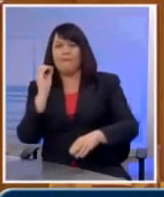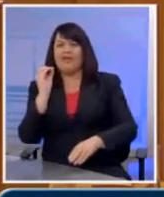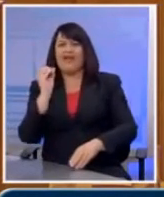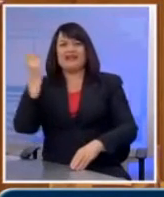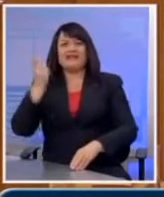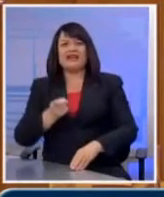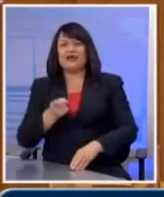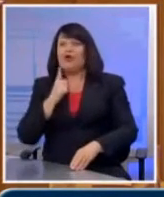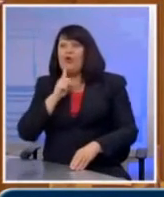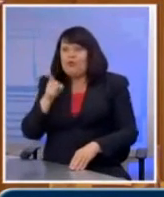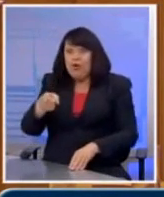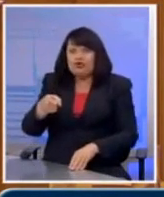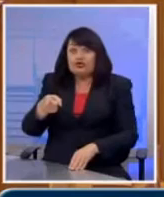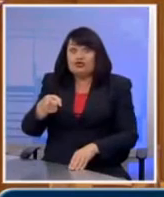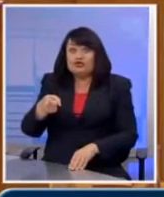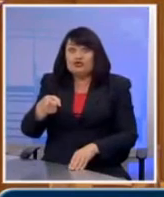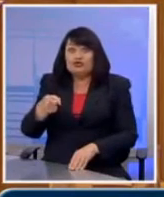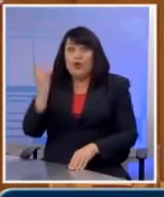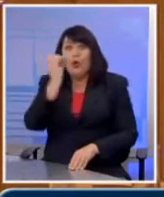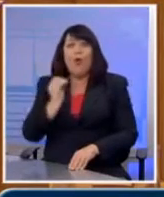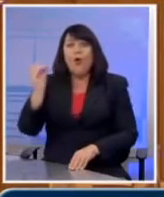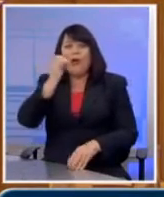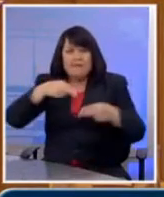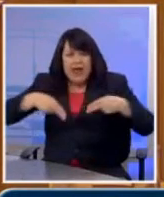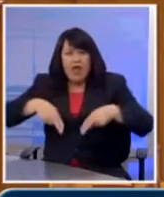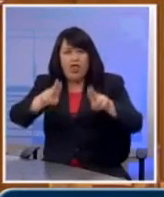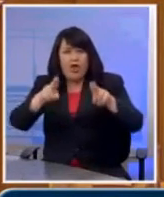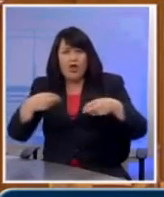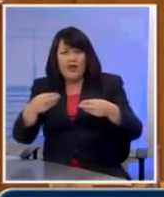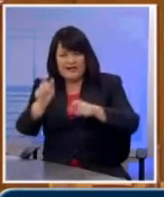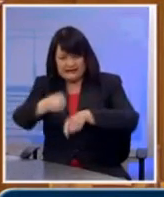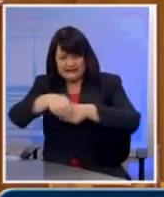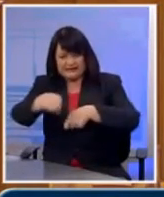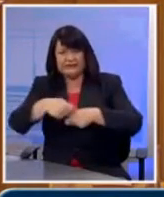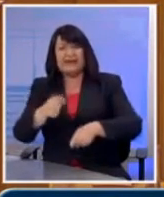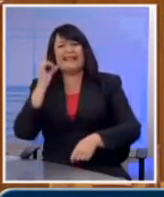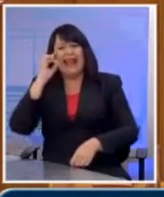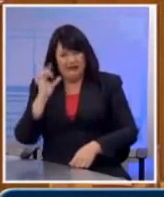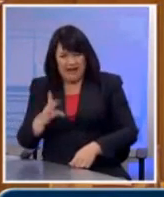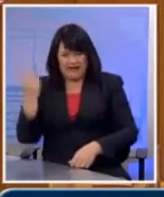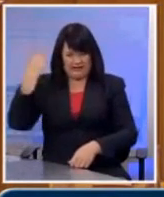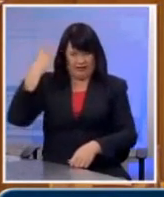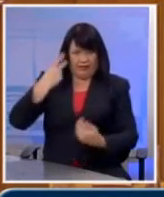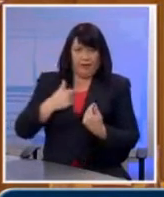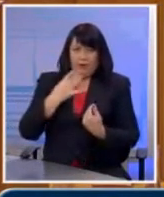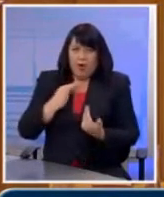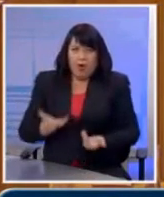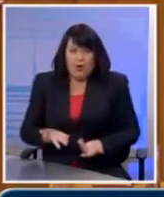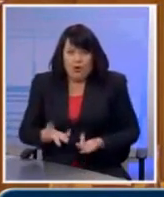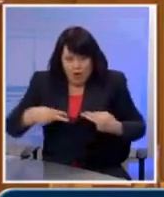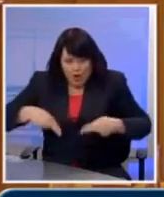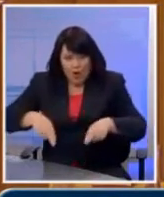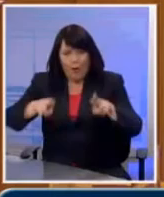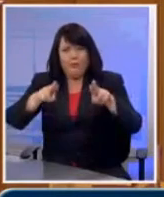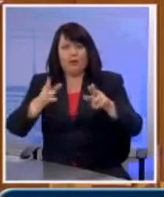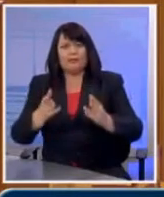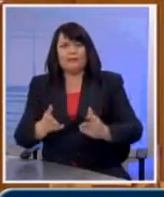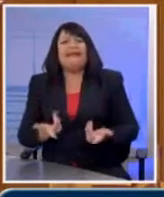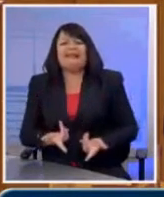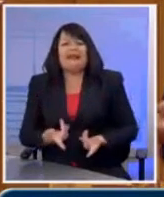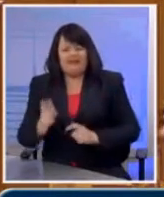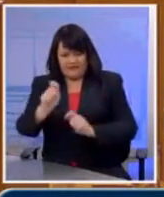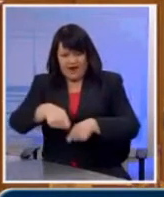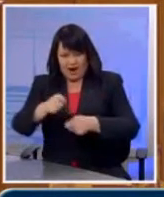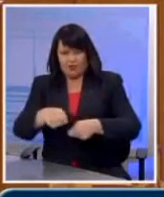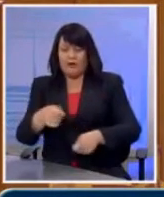όπως κάνατε εσείς στην Ολυμπία Οδό και στις παραχωρήσεις. Καταλαβαίνετε γιατί μας κατηγορείτε. Και